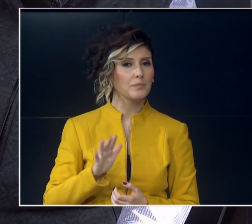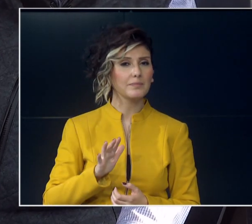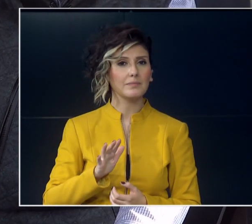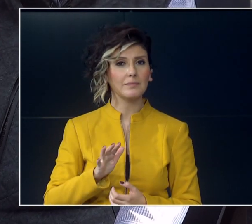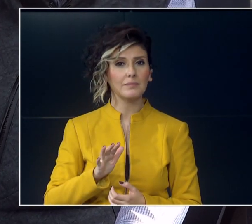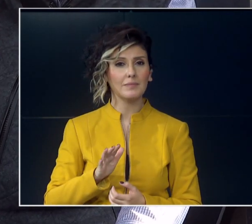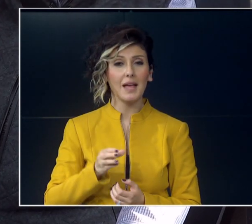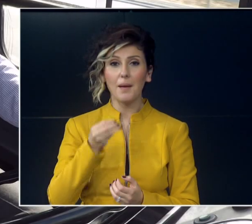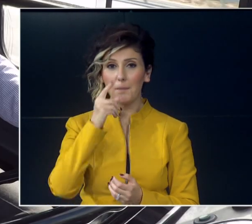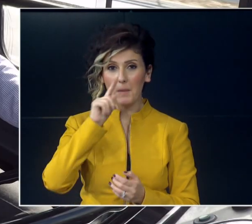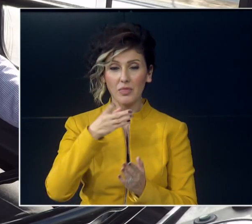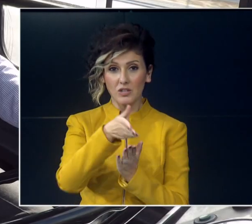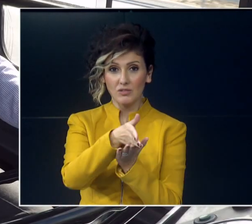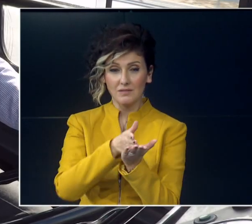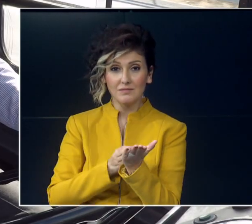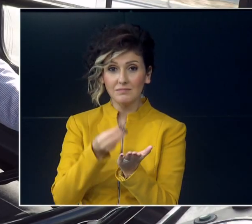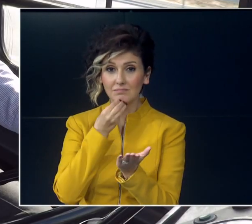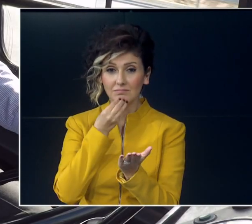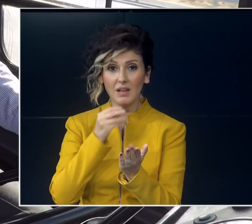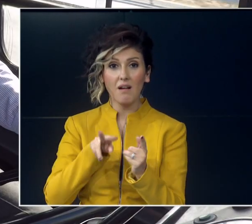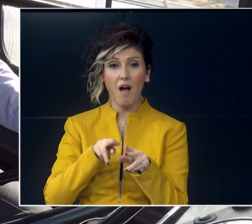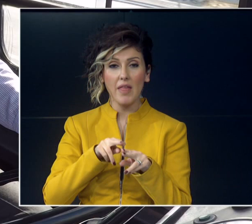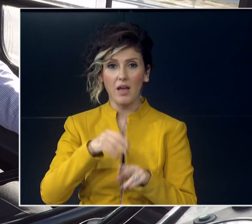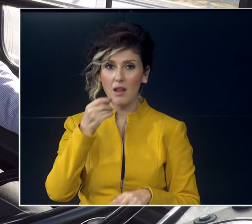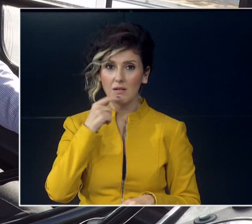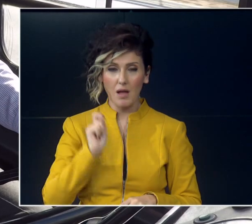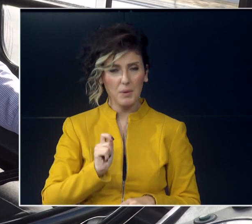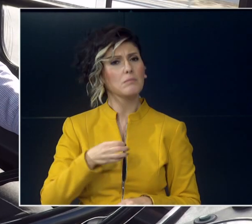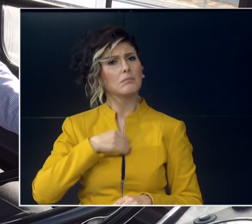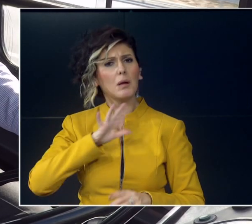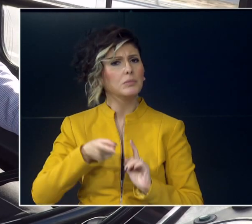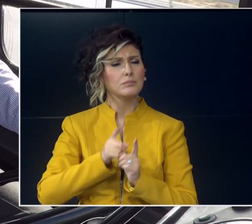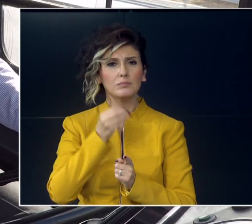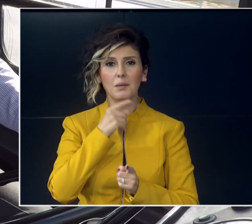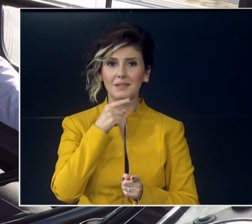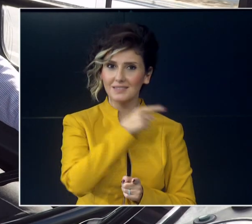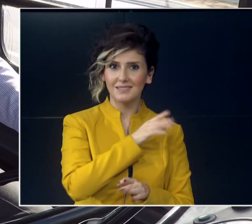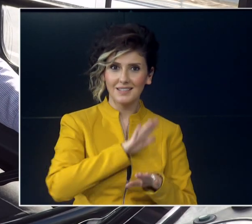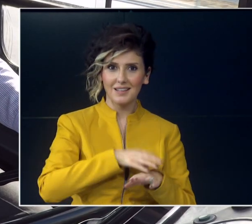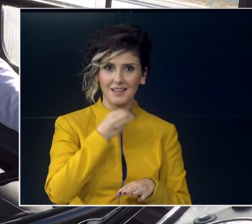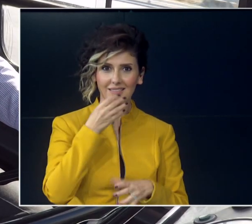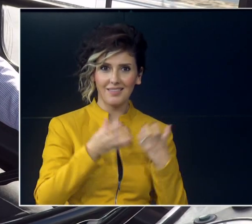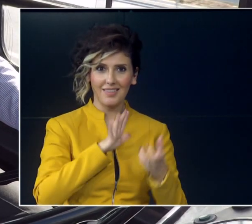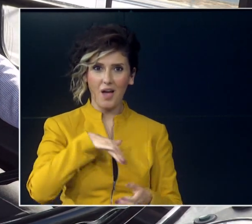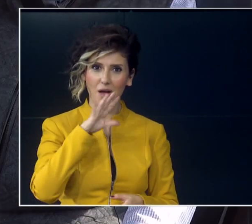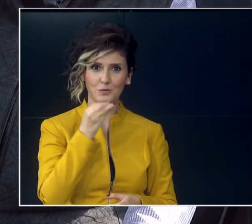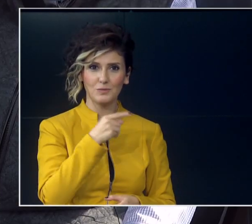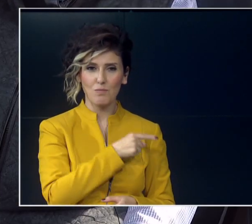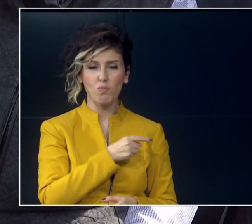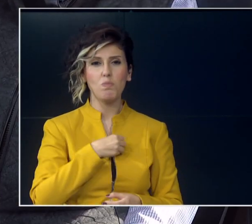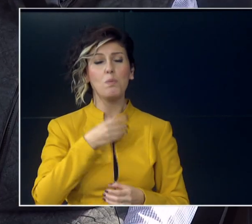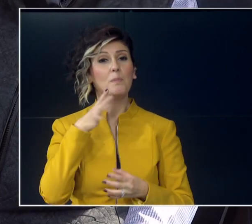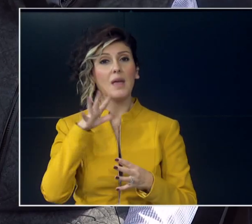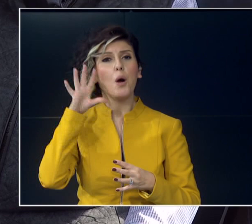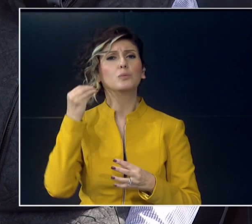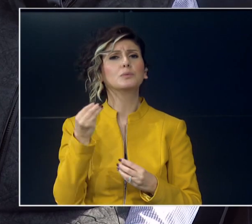karnıyarık çok güzel yaparım. Her türlü yemeği yaparım. Güzel. Ama siz daha güzel yapıyorsunuz yemekleri. Ya daha güzel